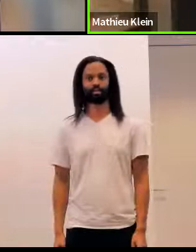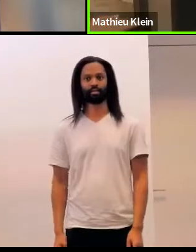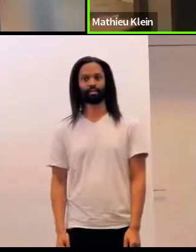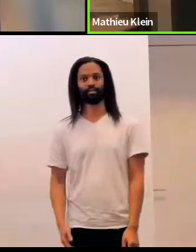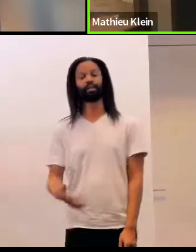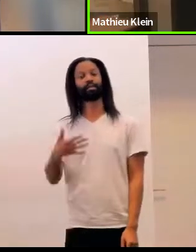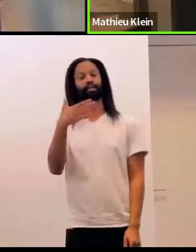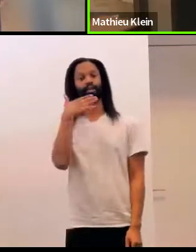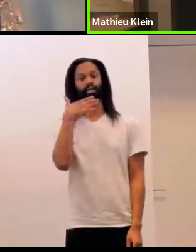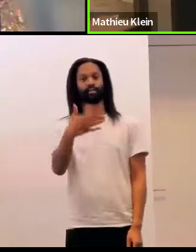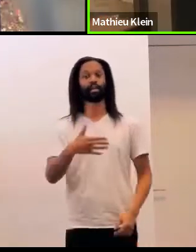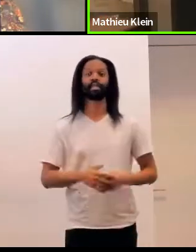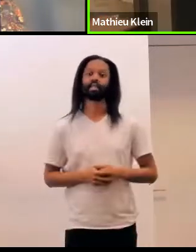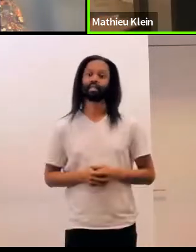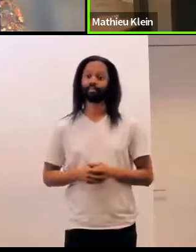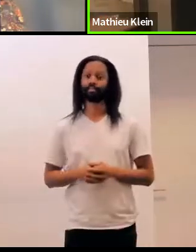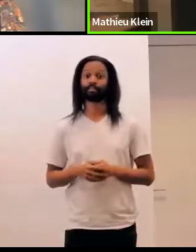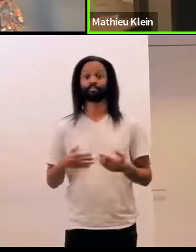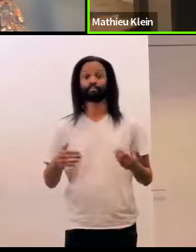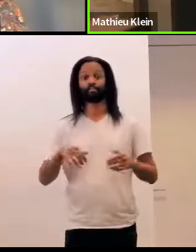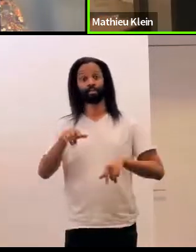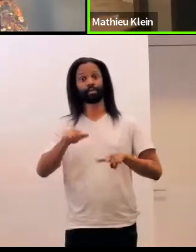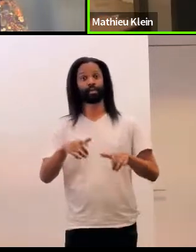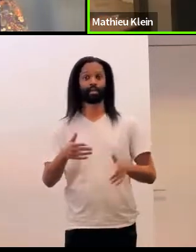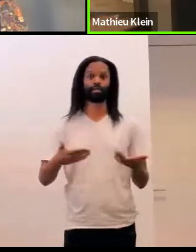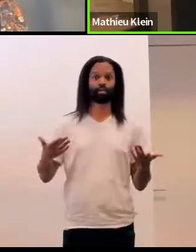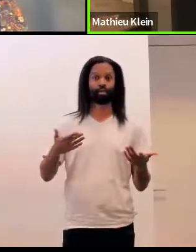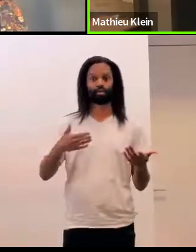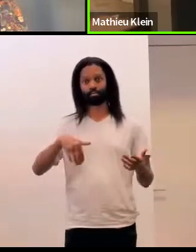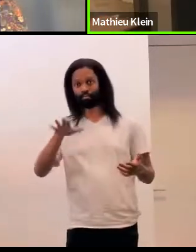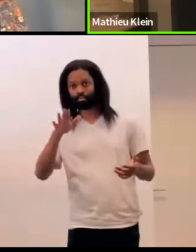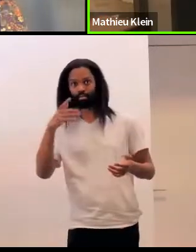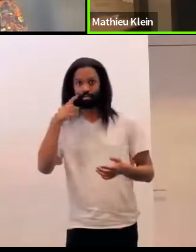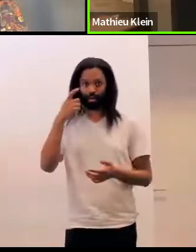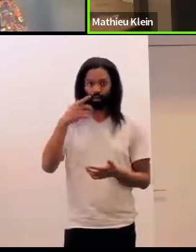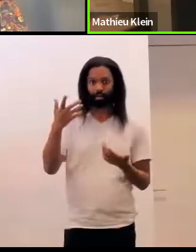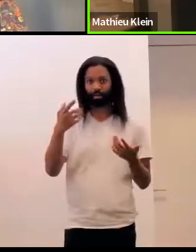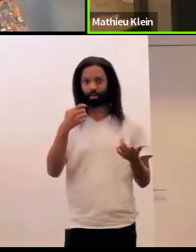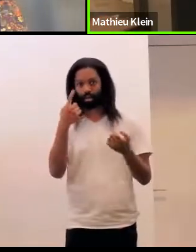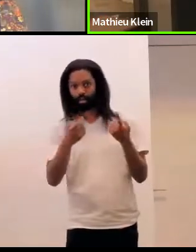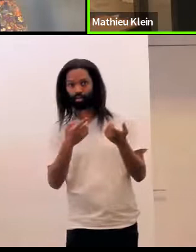Merci. Y a-t-il des demandes d'observation, des questions ?